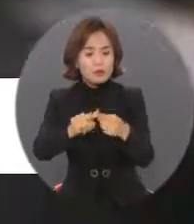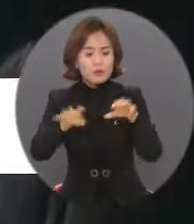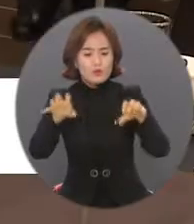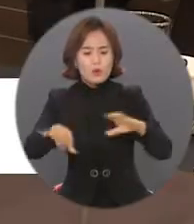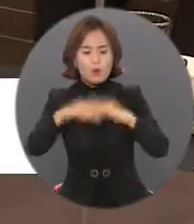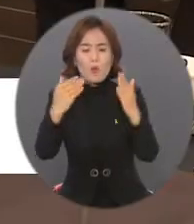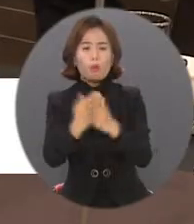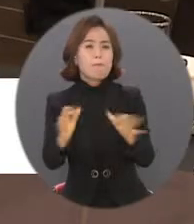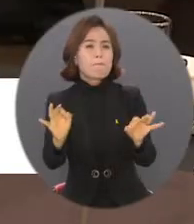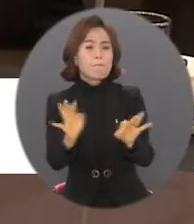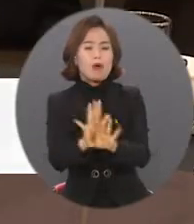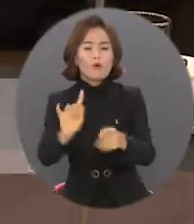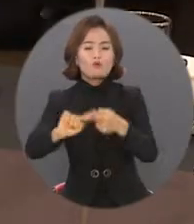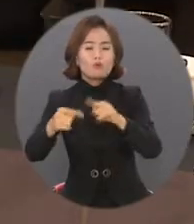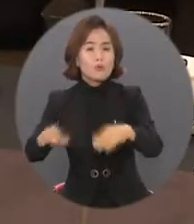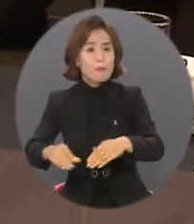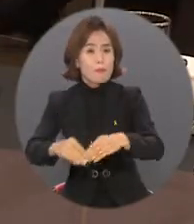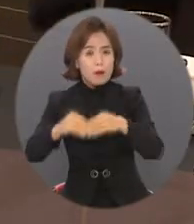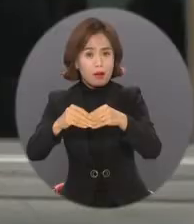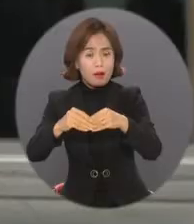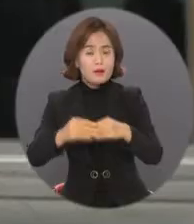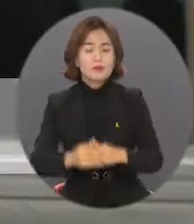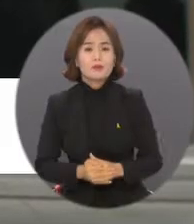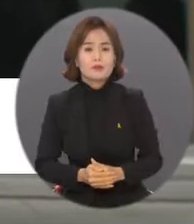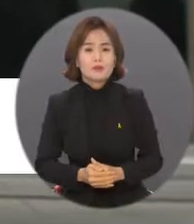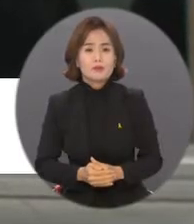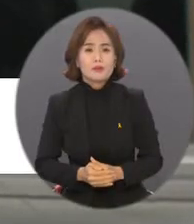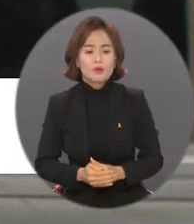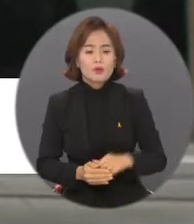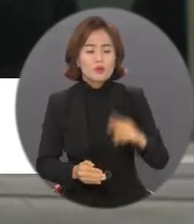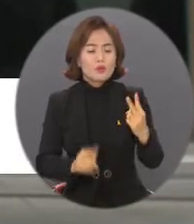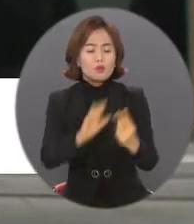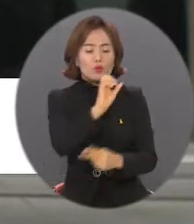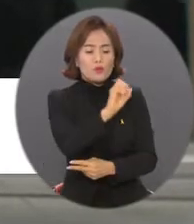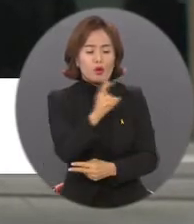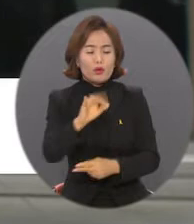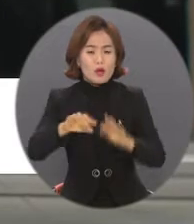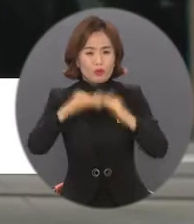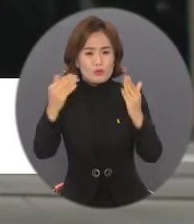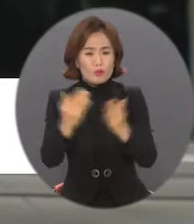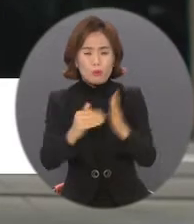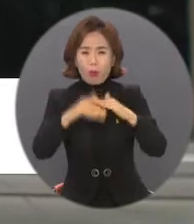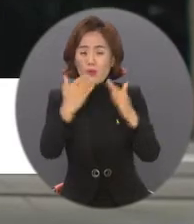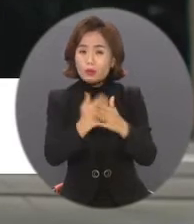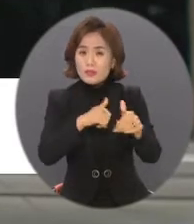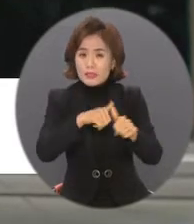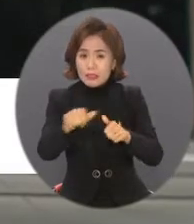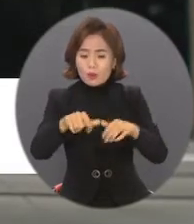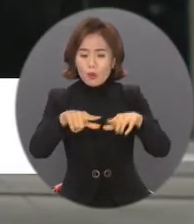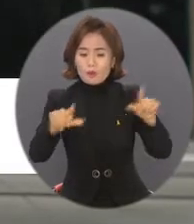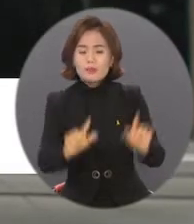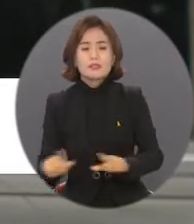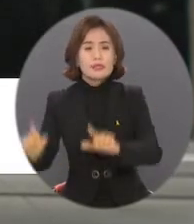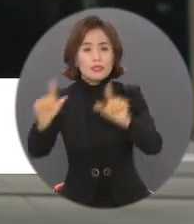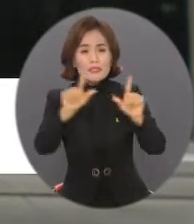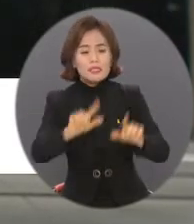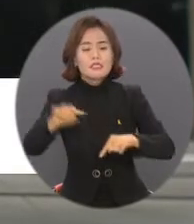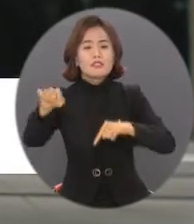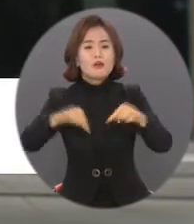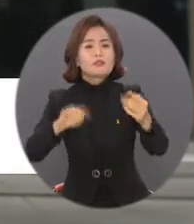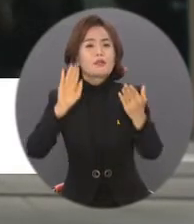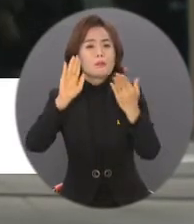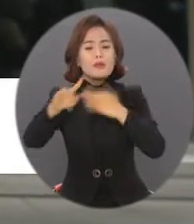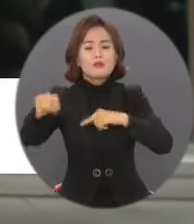시카 되며 서로 손을 맞잡아 씁니다 양당 체제를 극복하고 민생 정치 미래 정치를